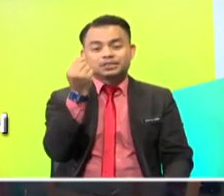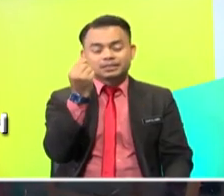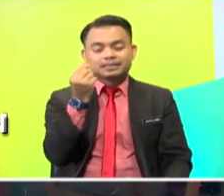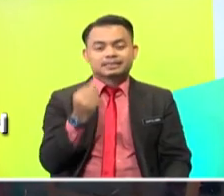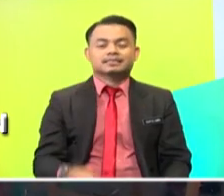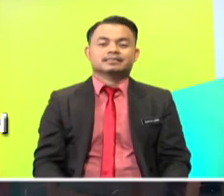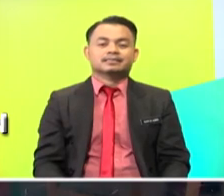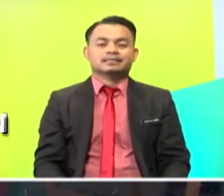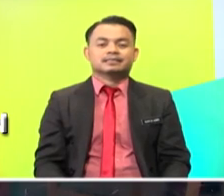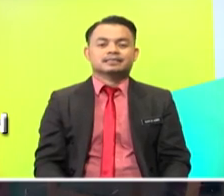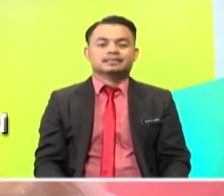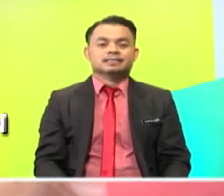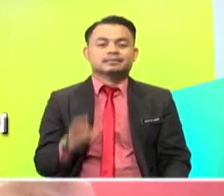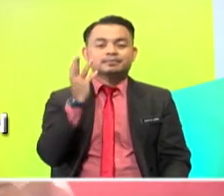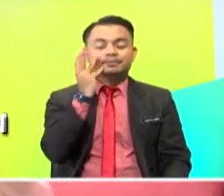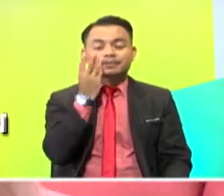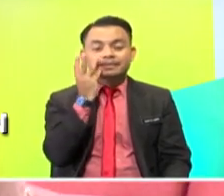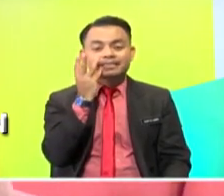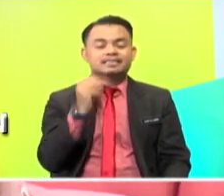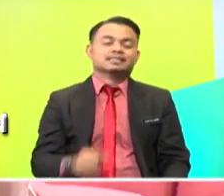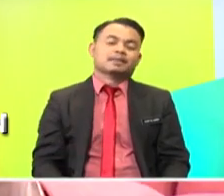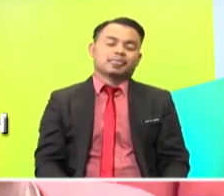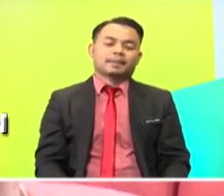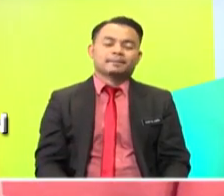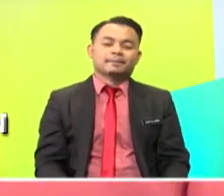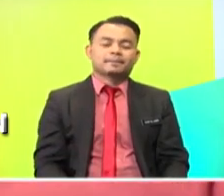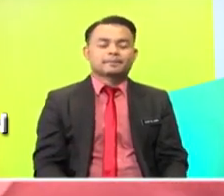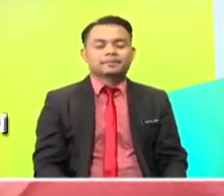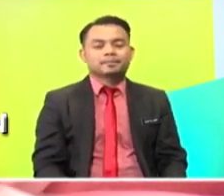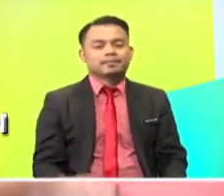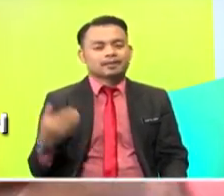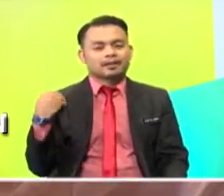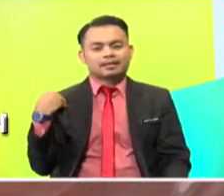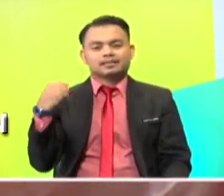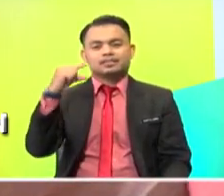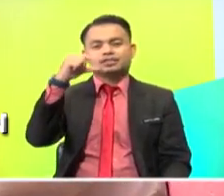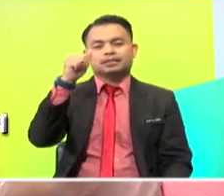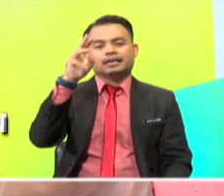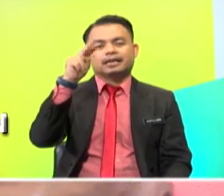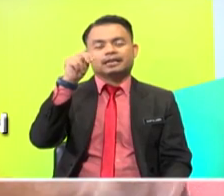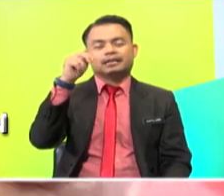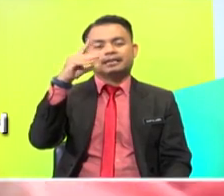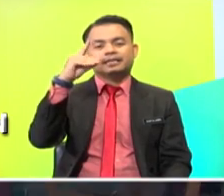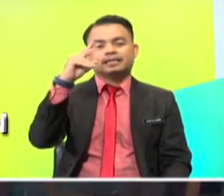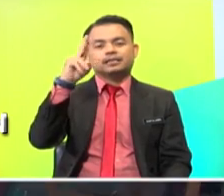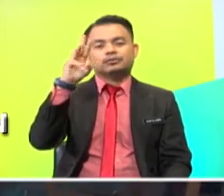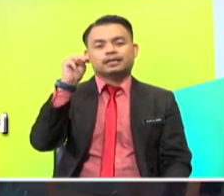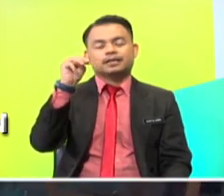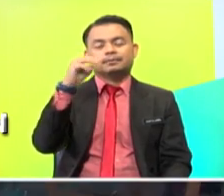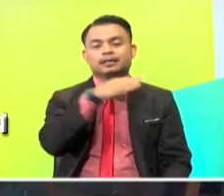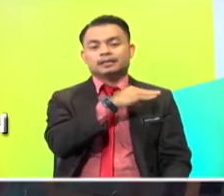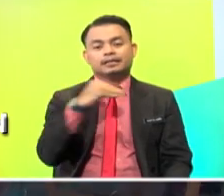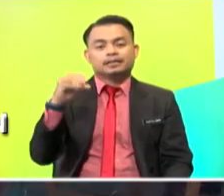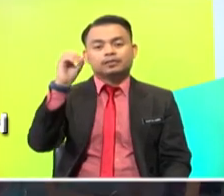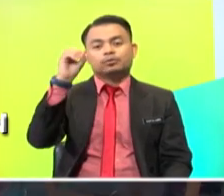Berarti selain pada biji beras kita adegan Dome kita ada Oh yang